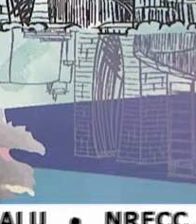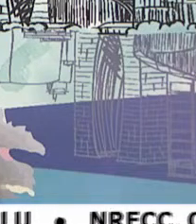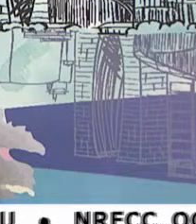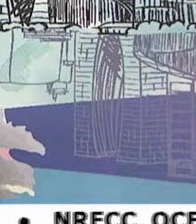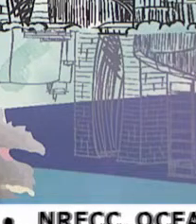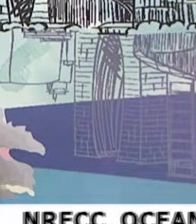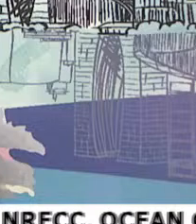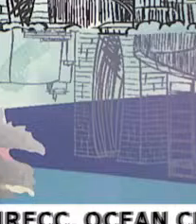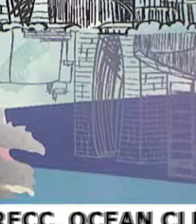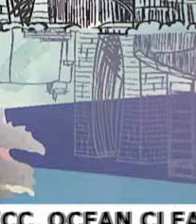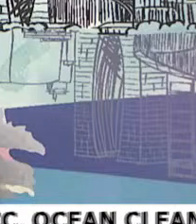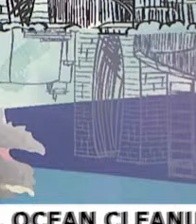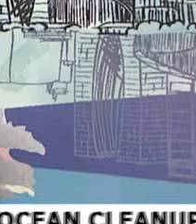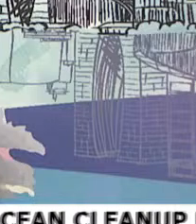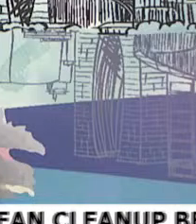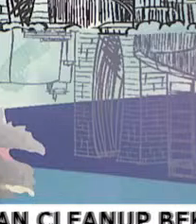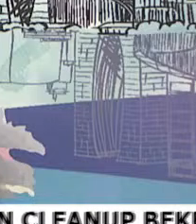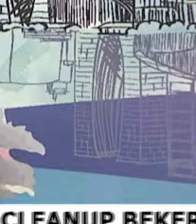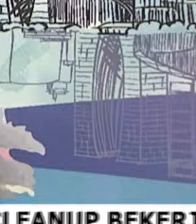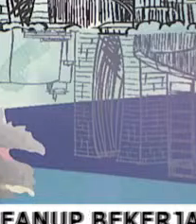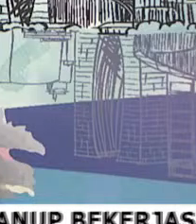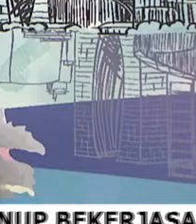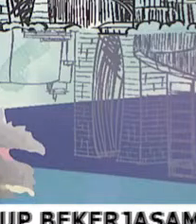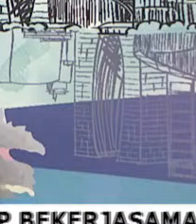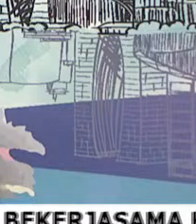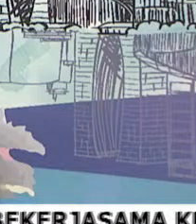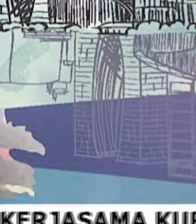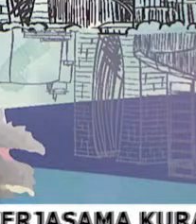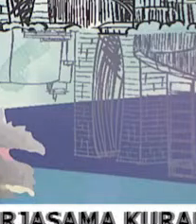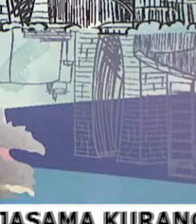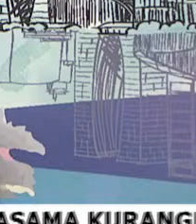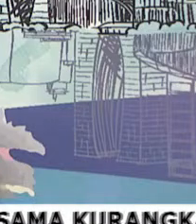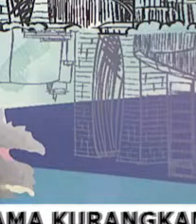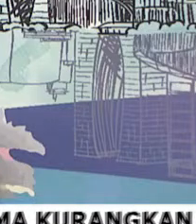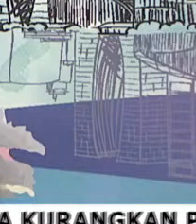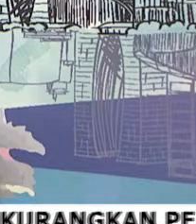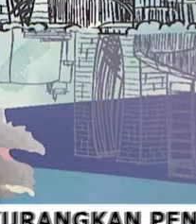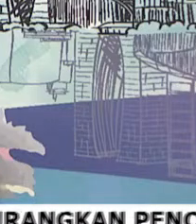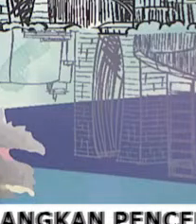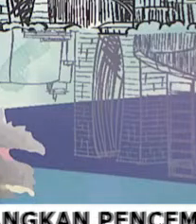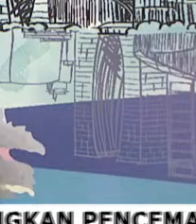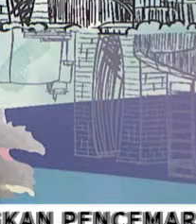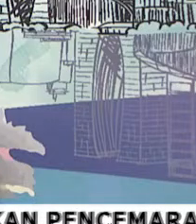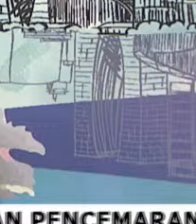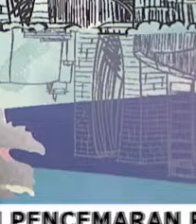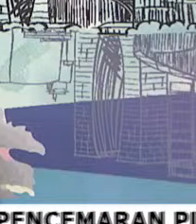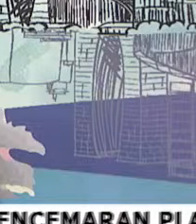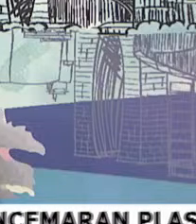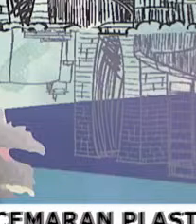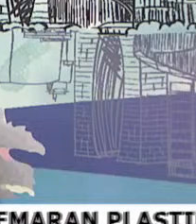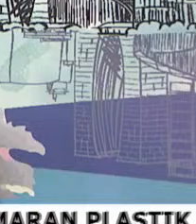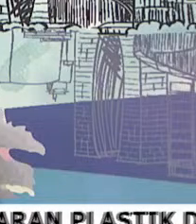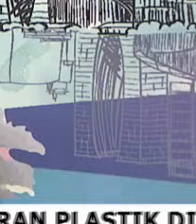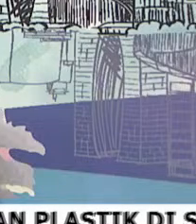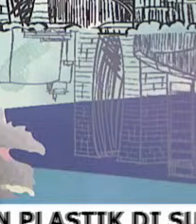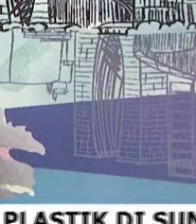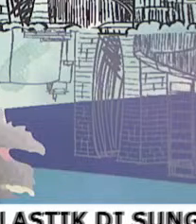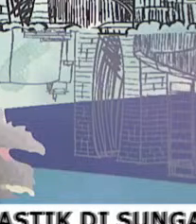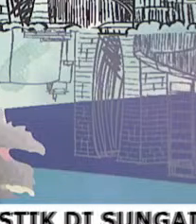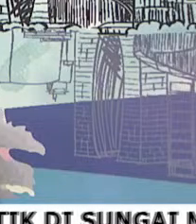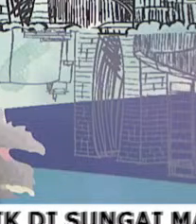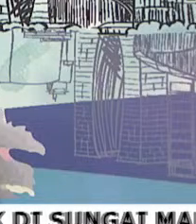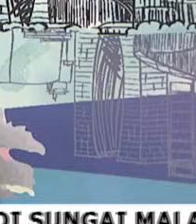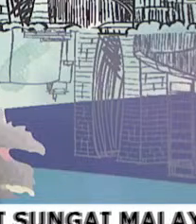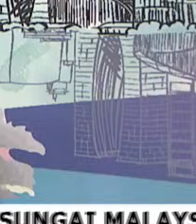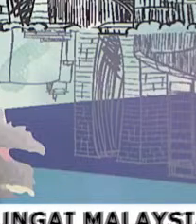menjadi tumpuan berkenaan dengan strategi Kementerian bagi berdepan dengan risiko kejatuhan nilai Ringgit yang semakin meruncing sekaligus meningkatkan